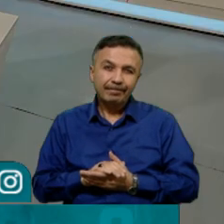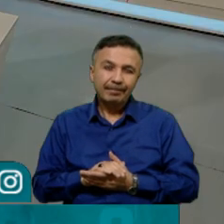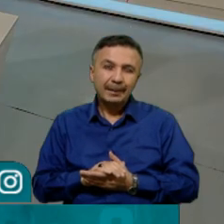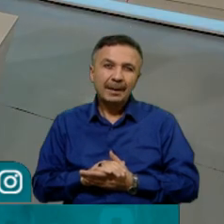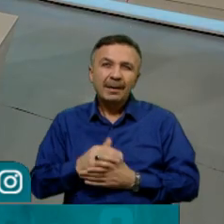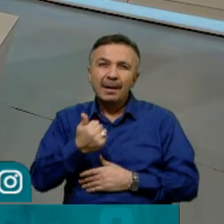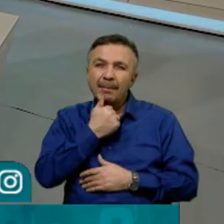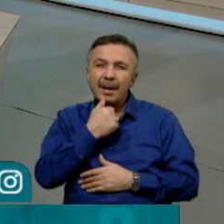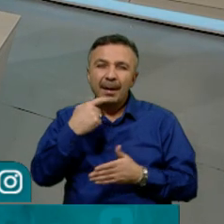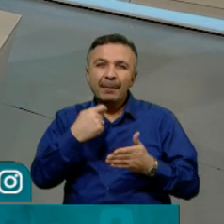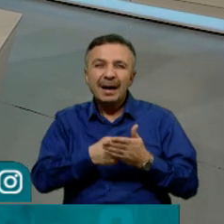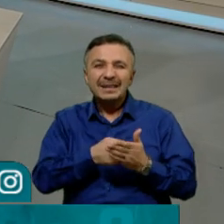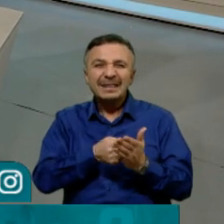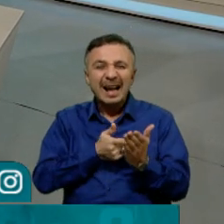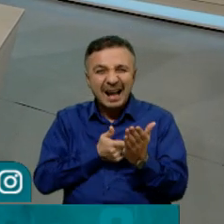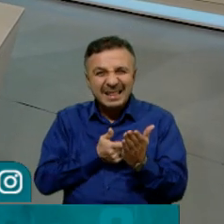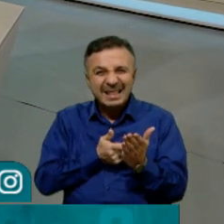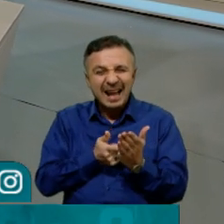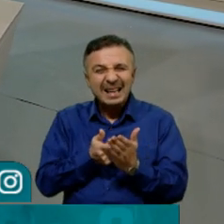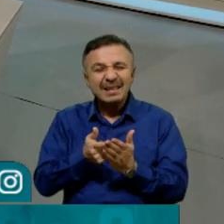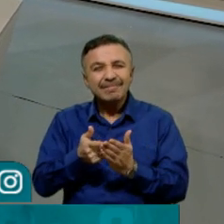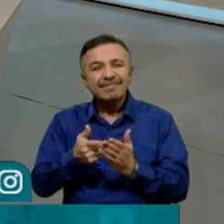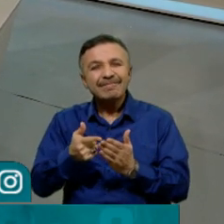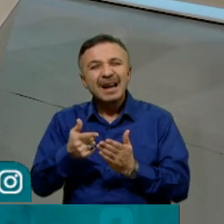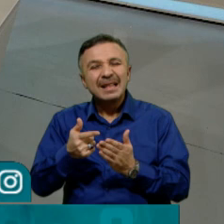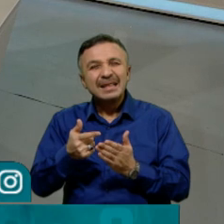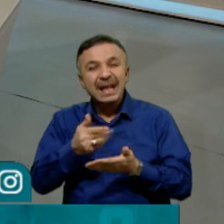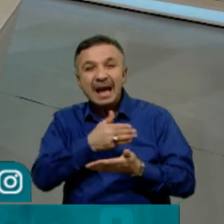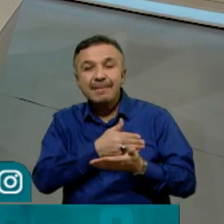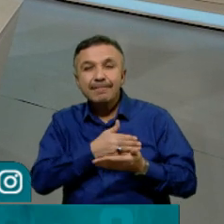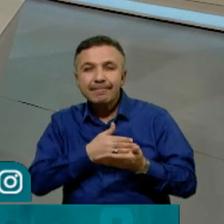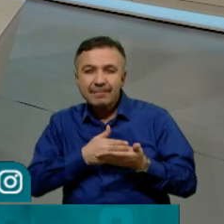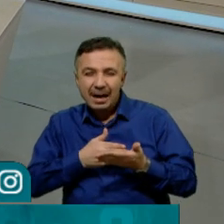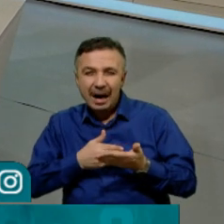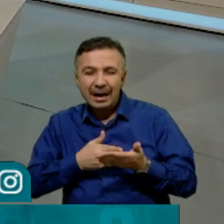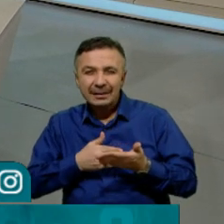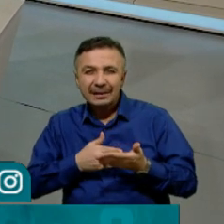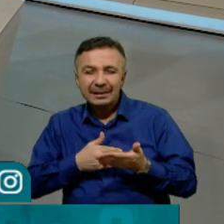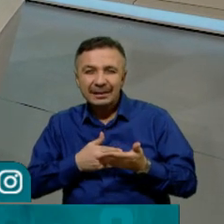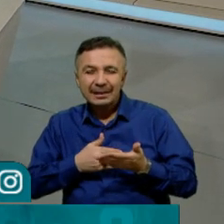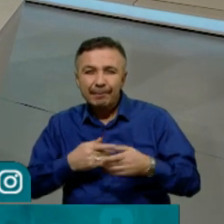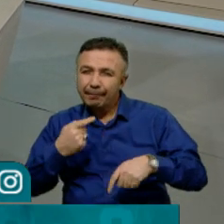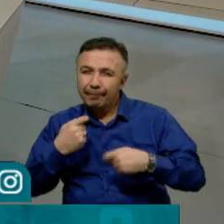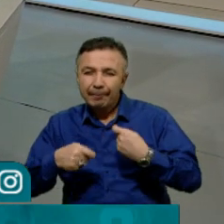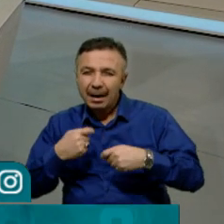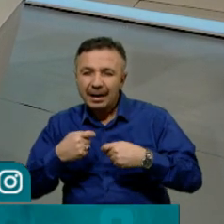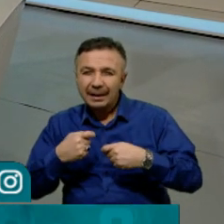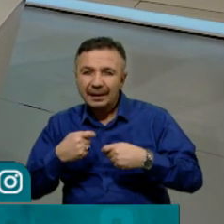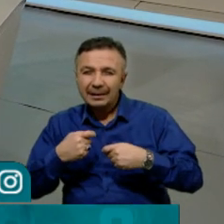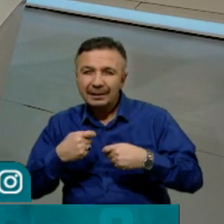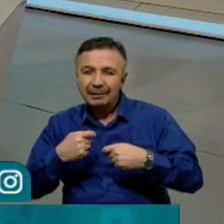babamın adına tarım bak vardı ya bu bankalardan biri tutarım üzerine kullanılan bazı avantaj gönder bakalım